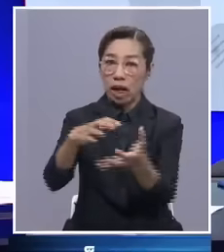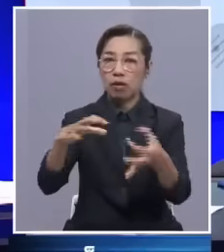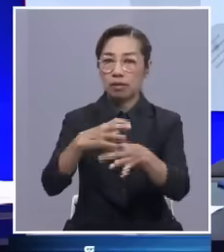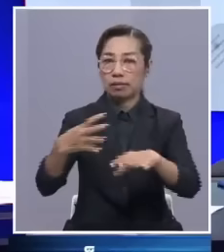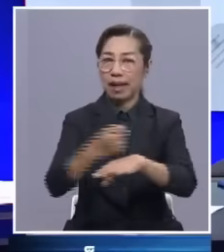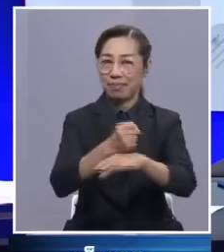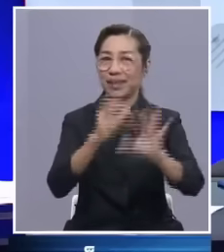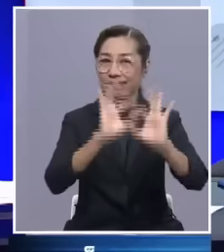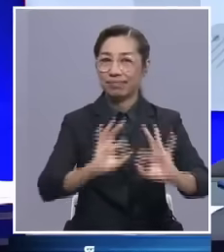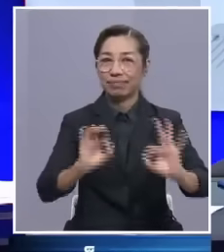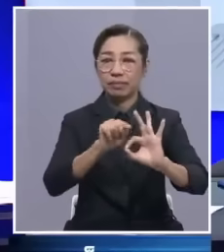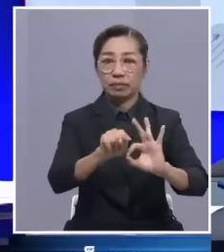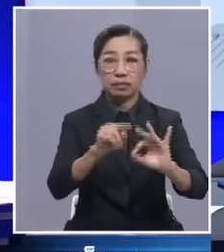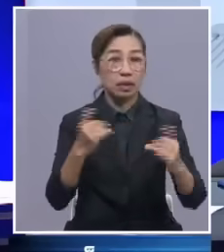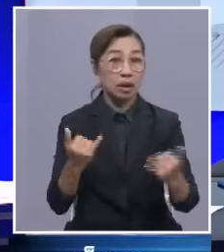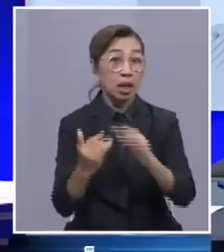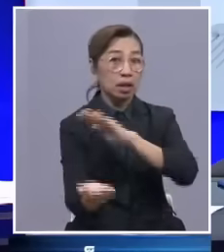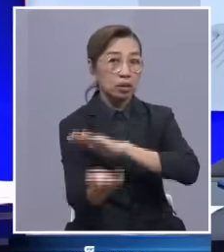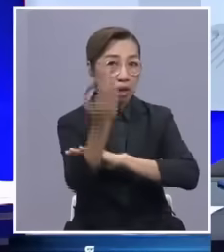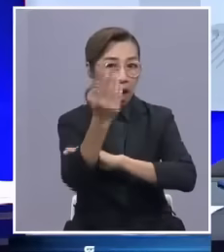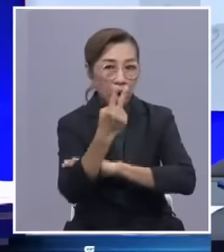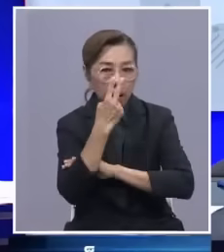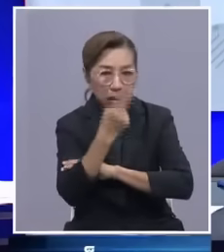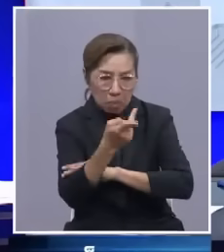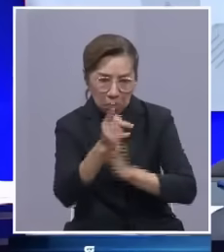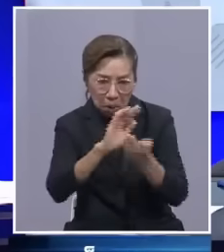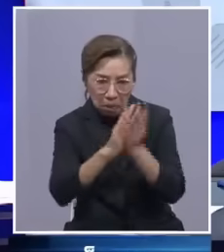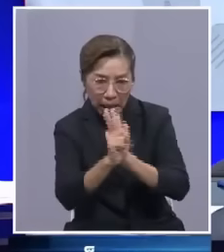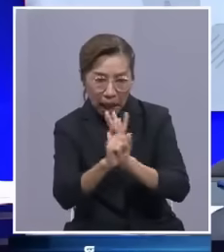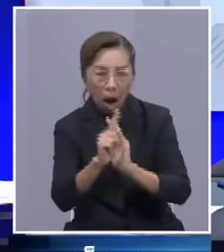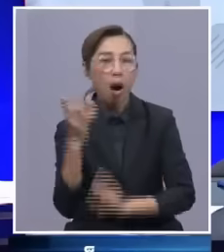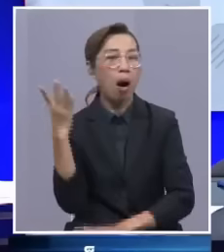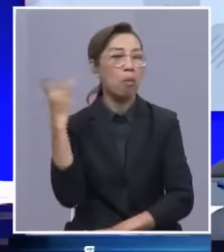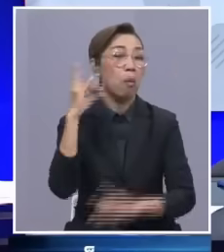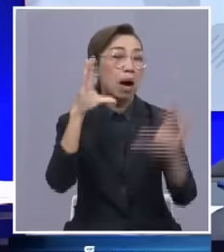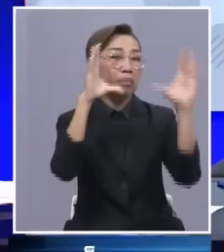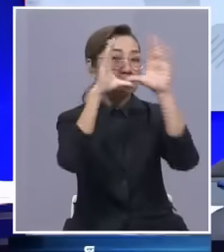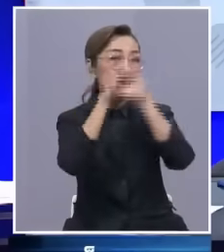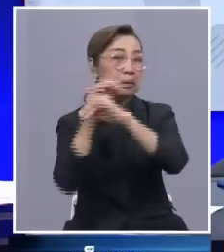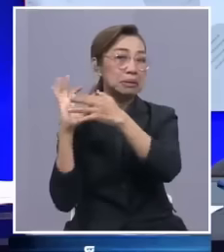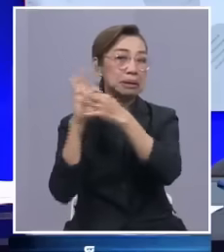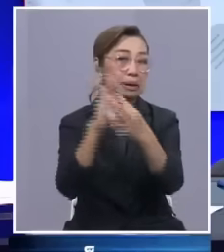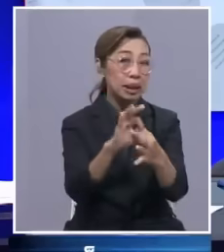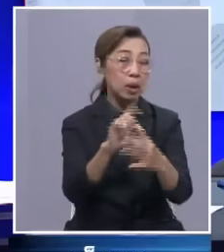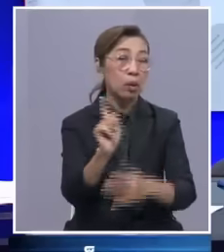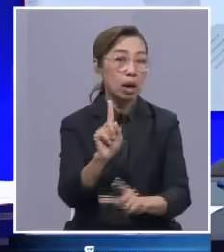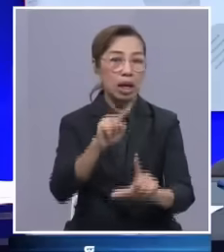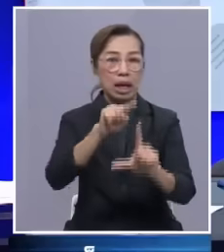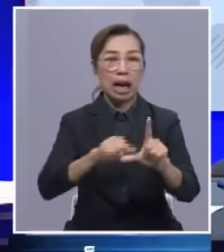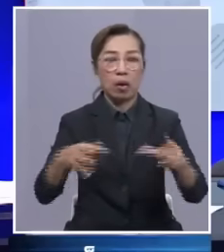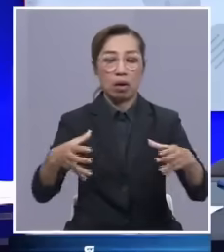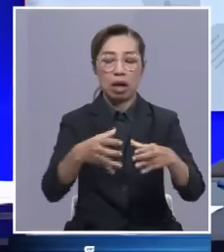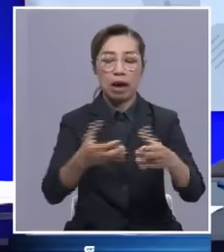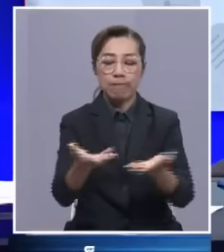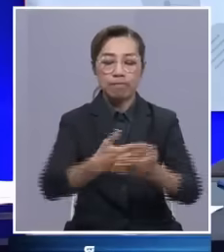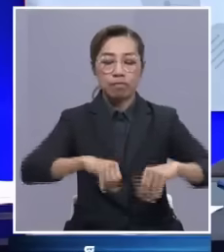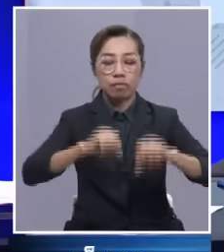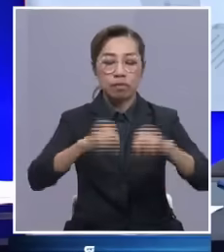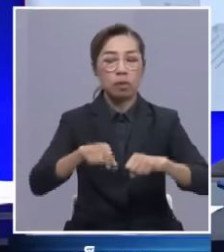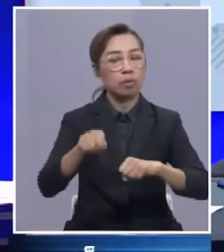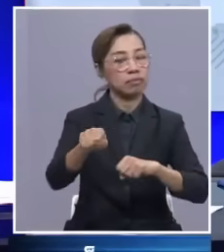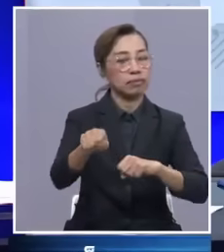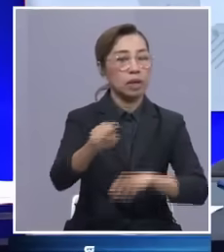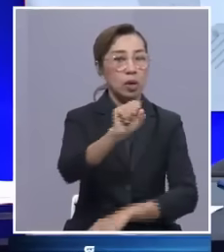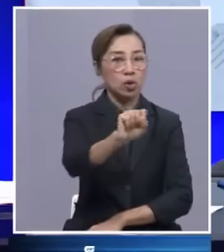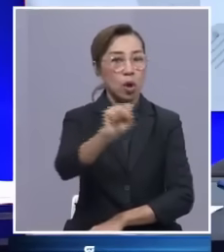สิ่งที่มีความเปลี่ยนแปลงในช่วงเช้าก็สืบเนื่องจากประเด็นร้อนเมื่อคืน ครับ มติของพรรคก้าวไกลในการลงโทษ